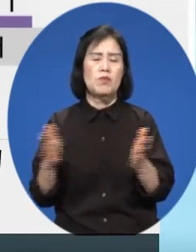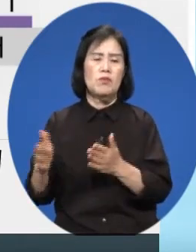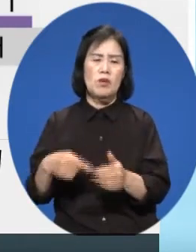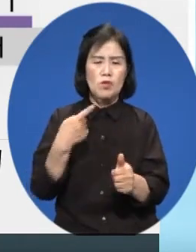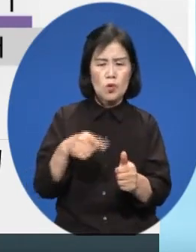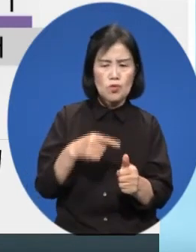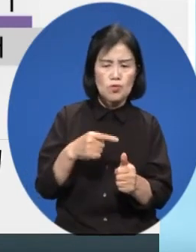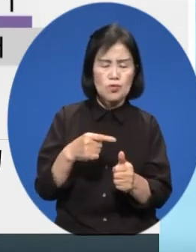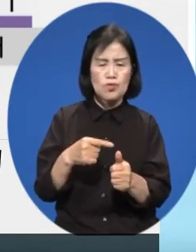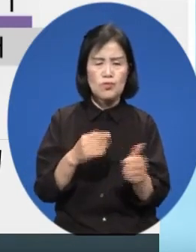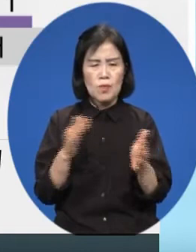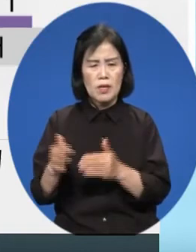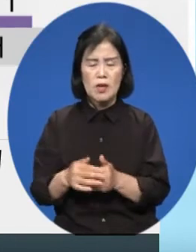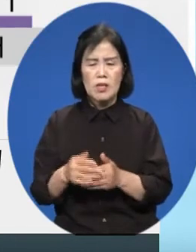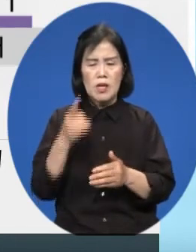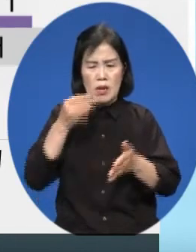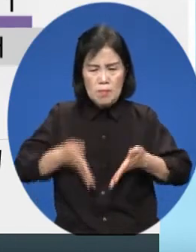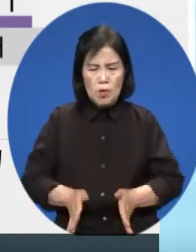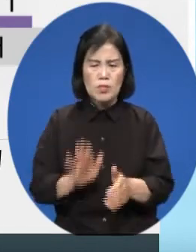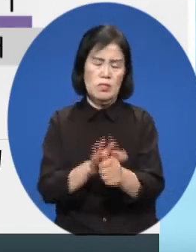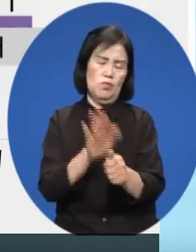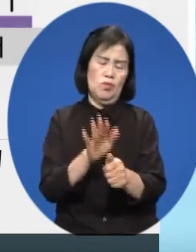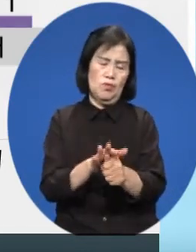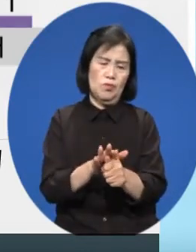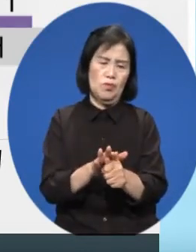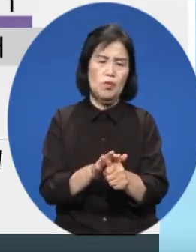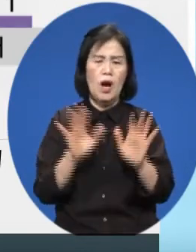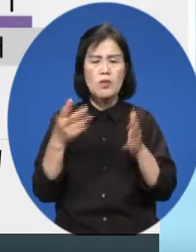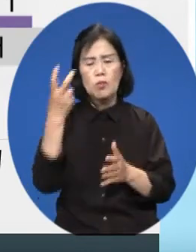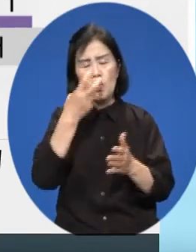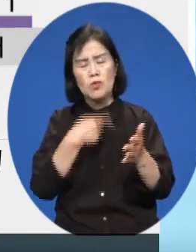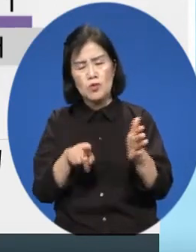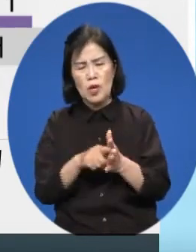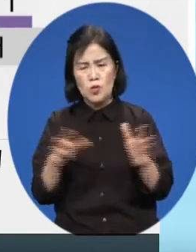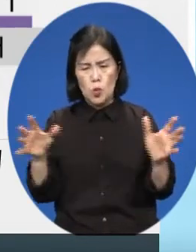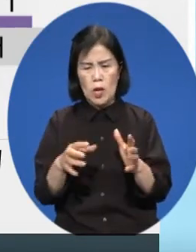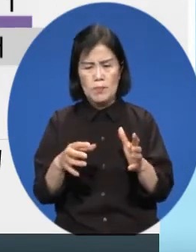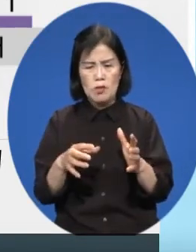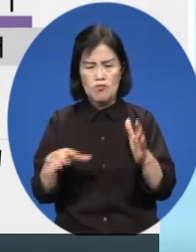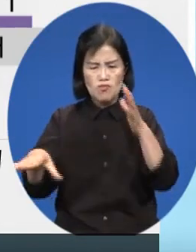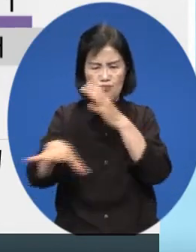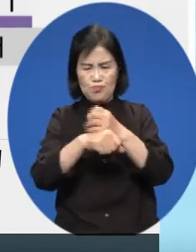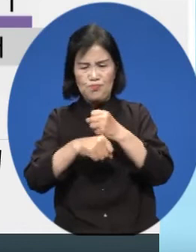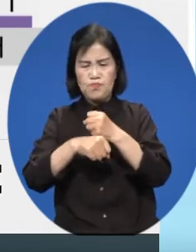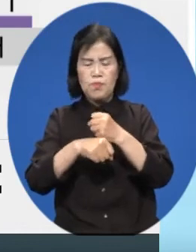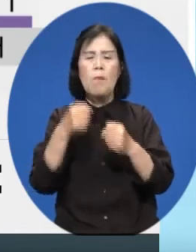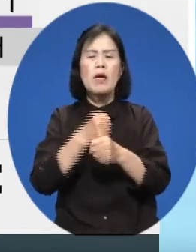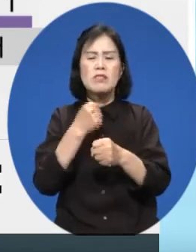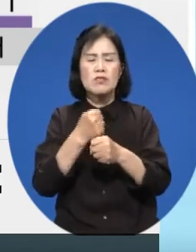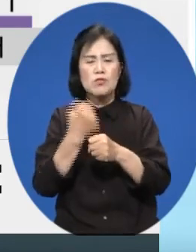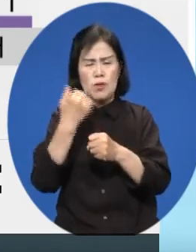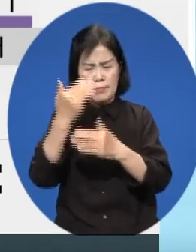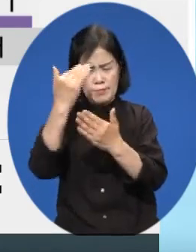교육 체계 마련 이라든지 3 뭐 지원을 강하다 든지 아니면 아동 보호를 위한 종합적인 컨트롤 타워를 만들어서 종합적이고